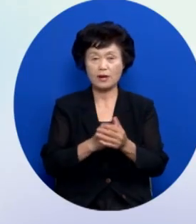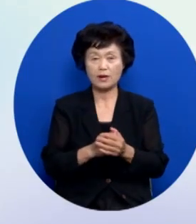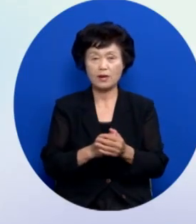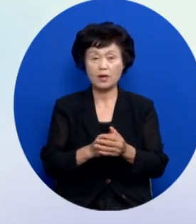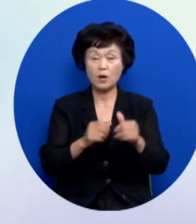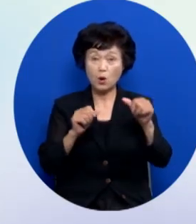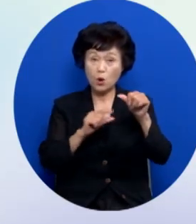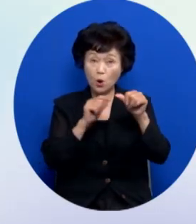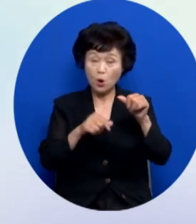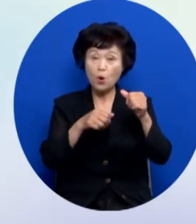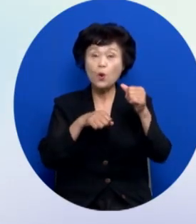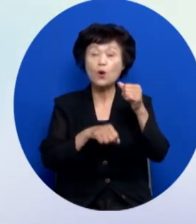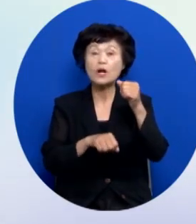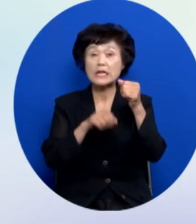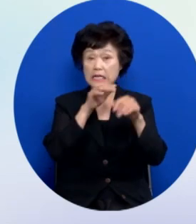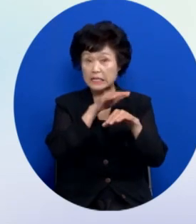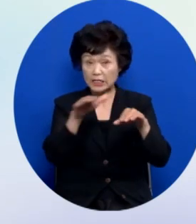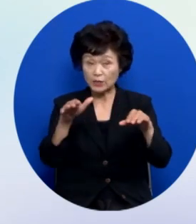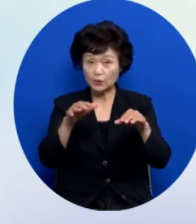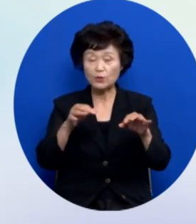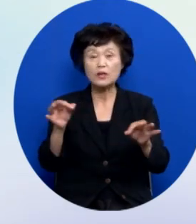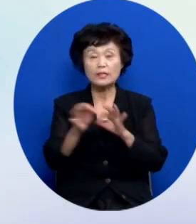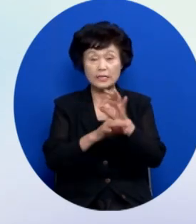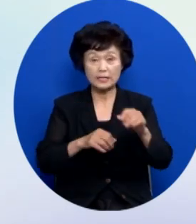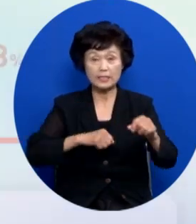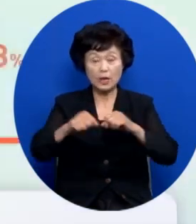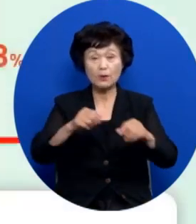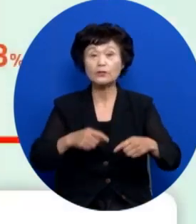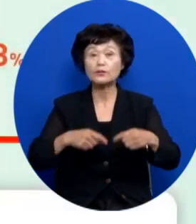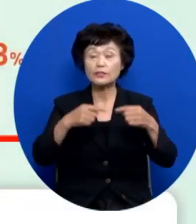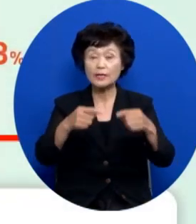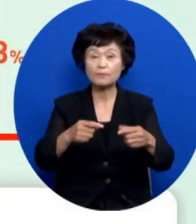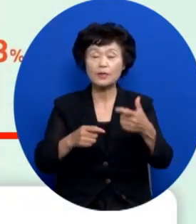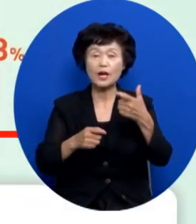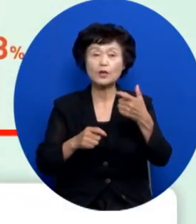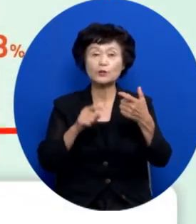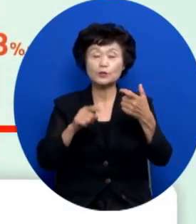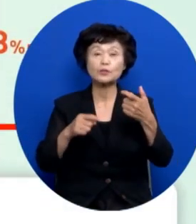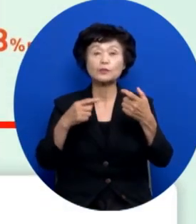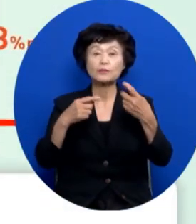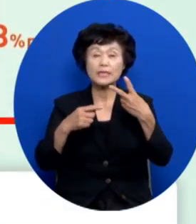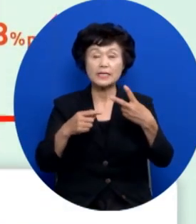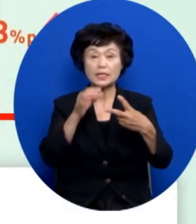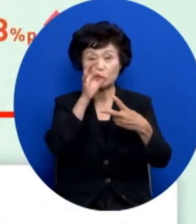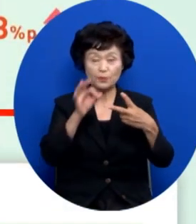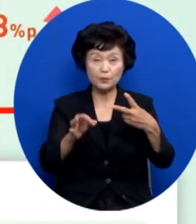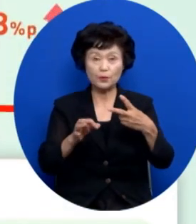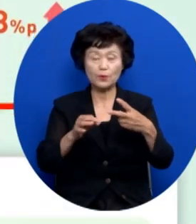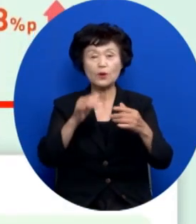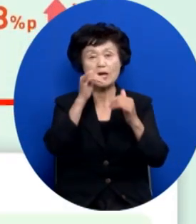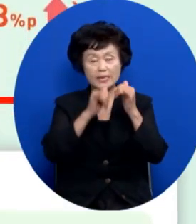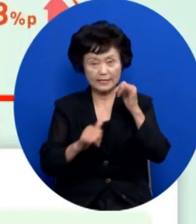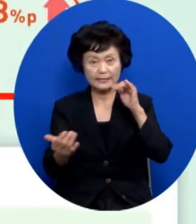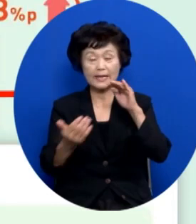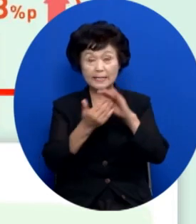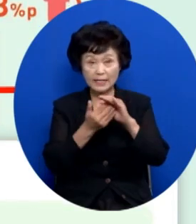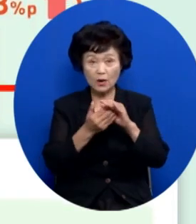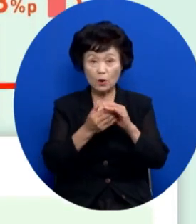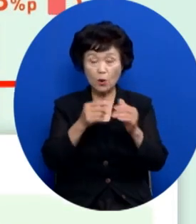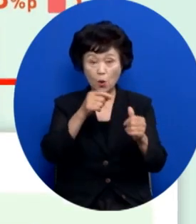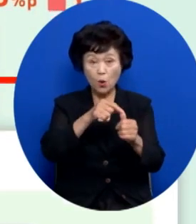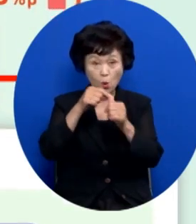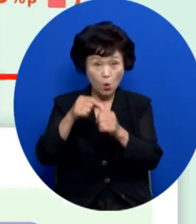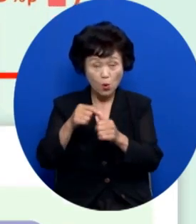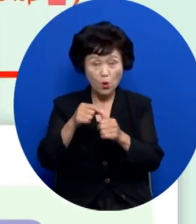5월 기준 고령층 경제활동 참가율은 60.2%로 역대 최고치를 기록했으며 고용률도